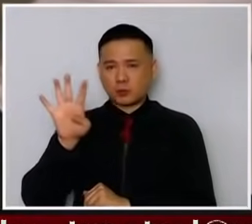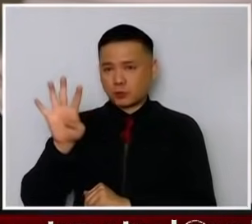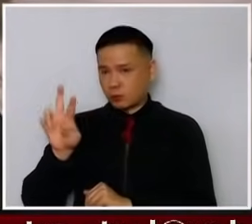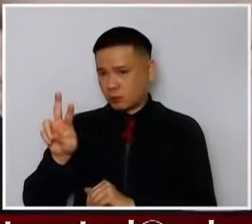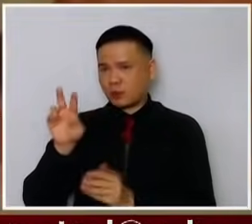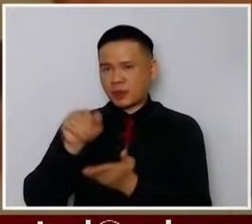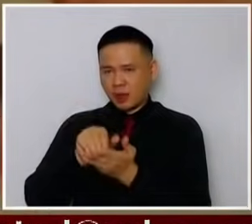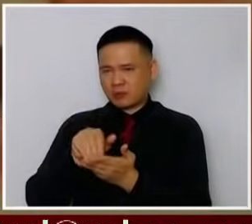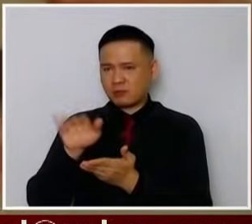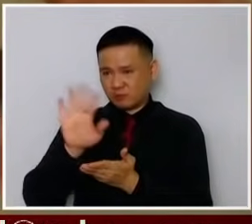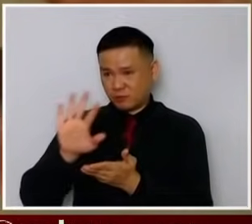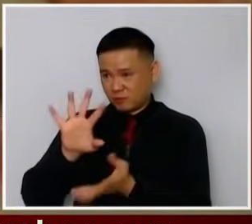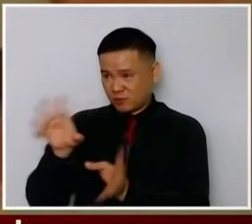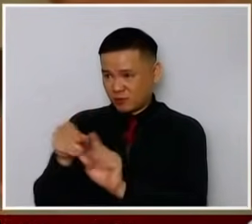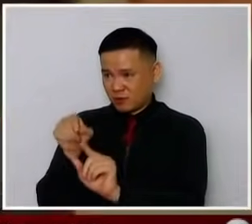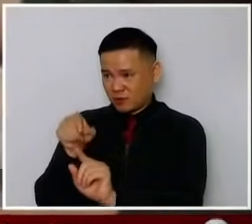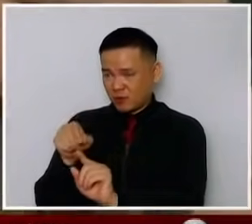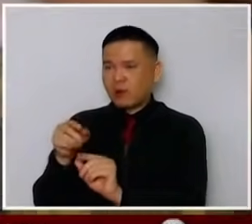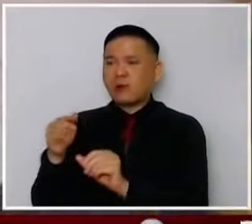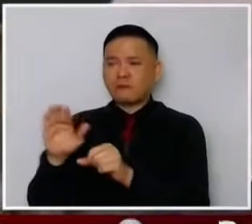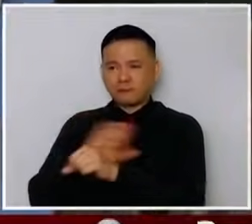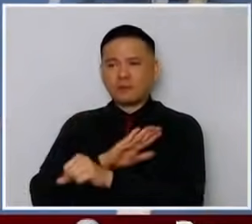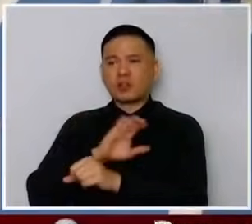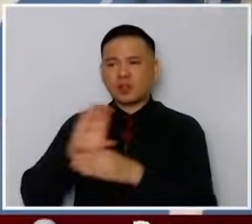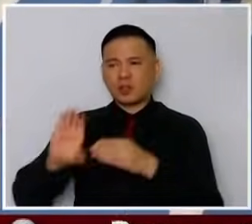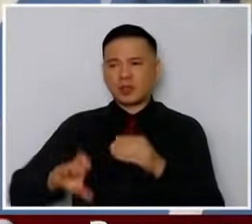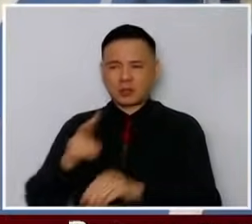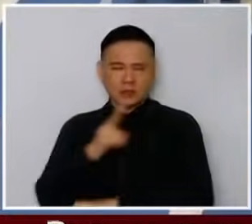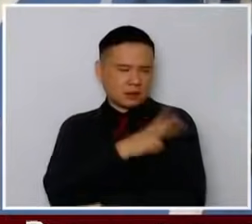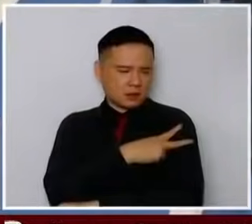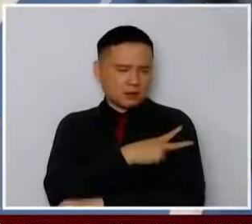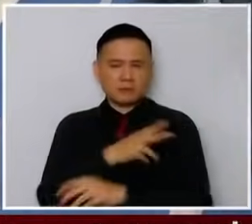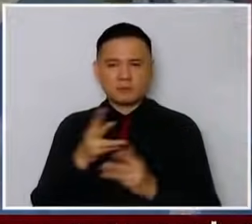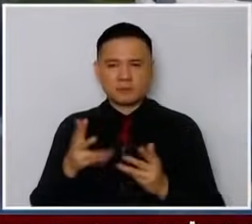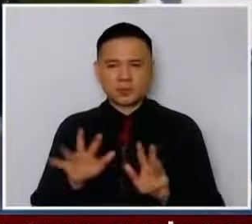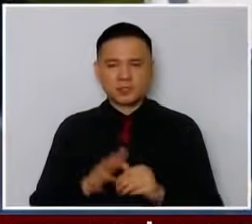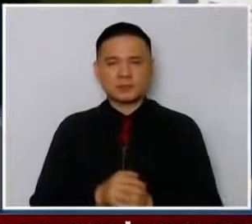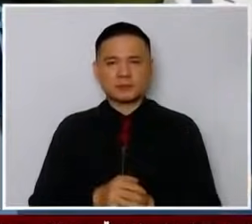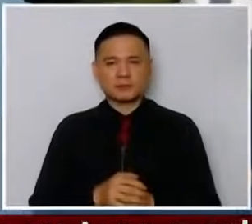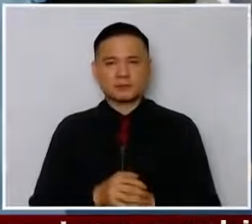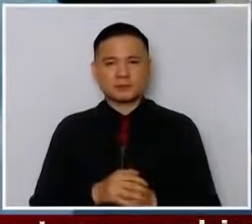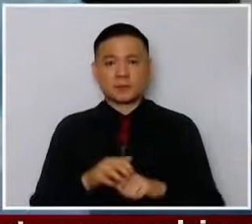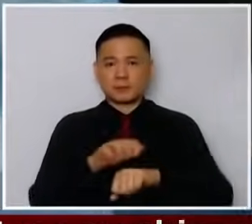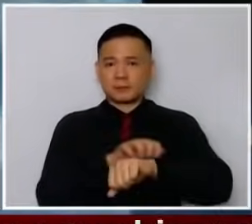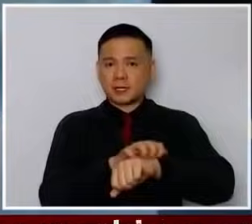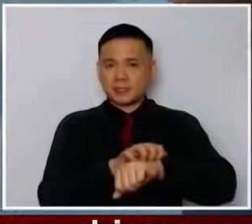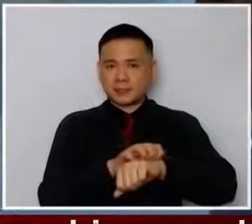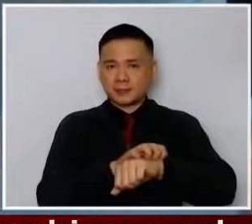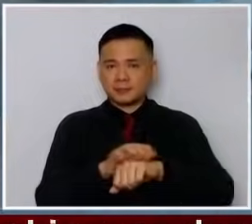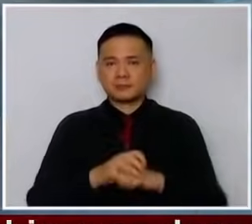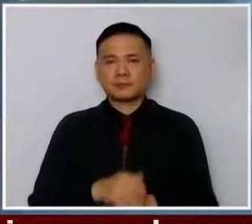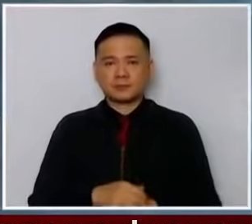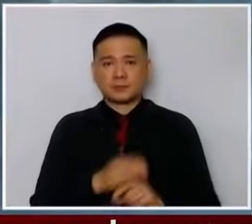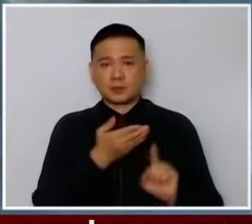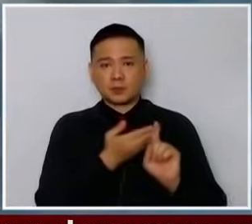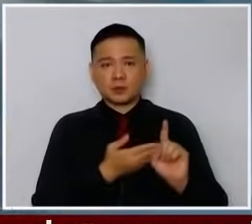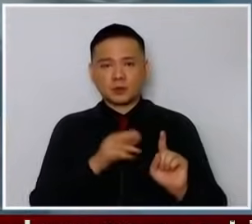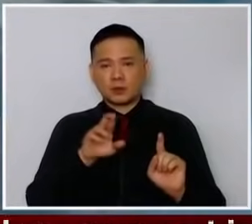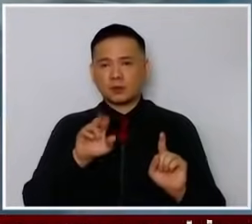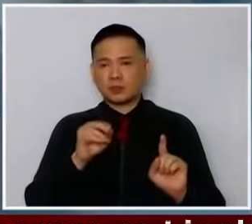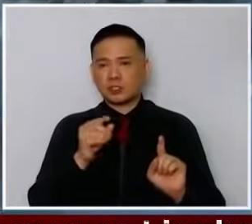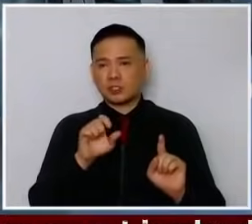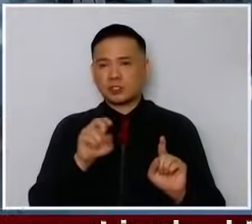342,273 sa mga ito ang fully vaccinated na. Sa Makati, laking tuwa ni Regine na nabakunahan na siya ng second dose